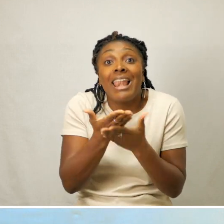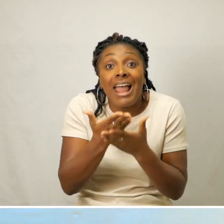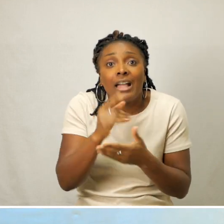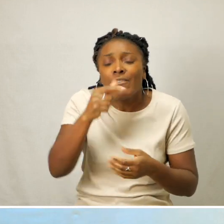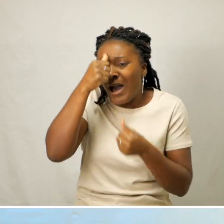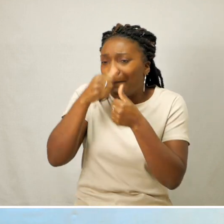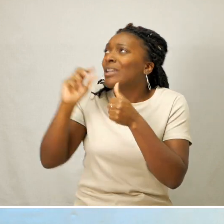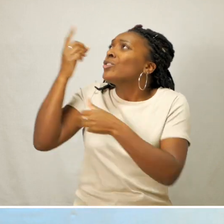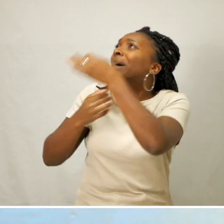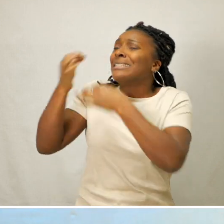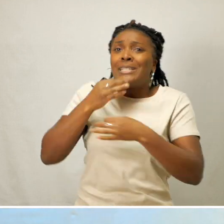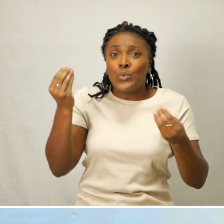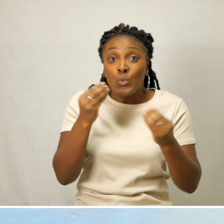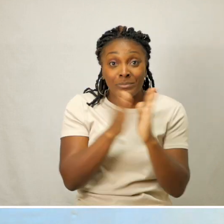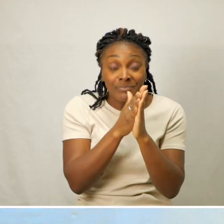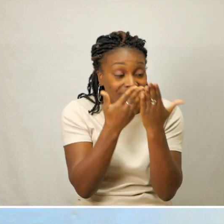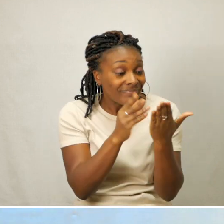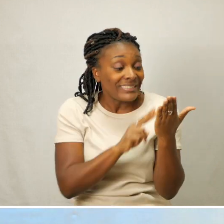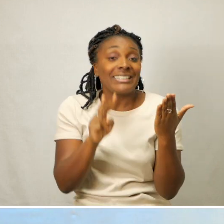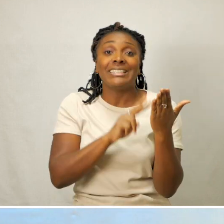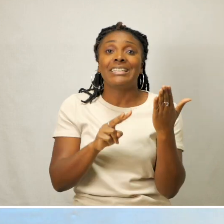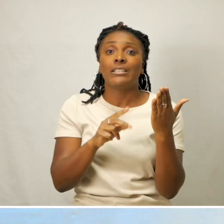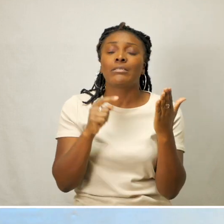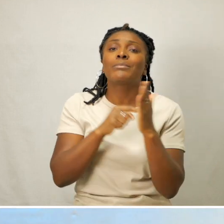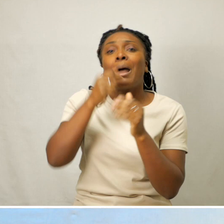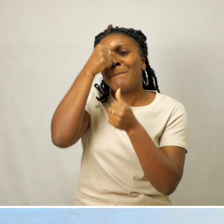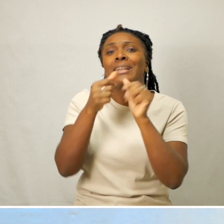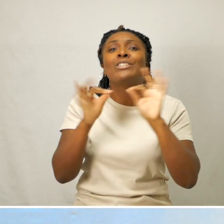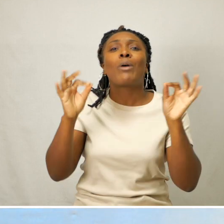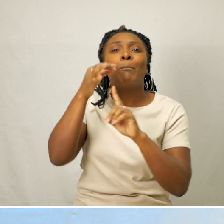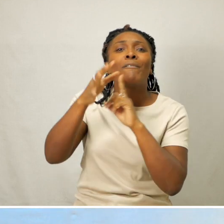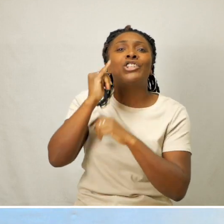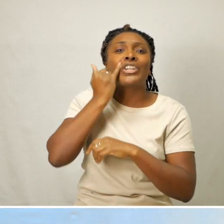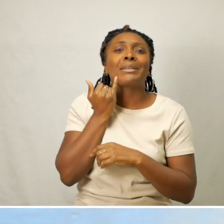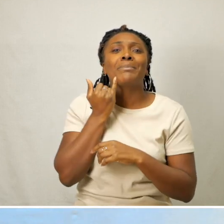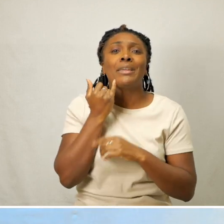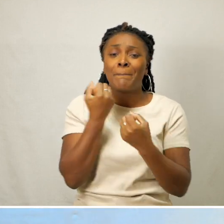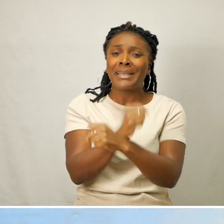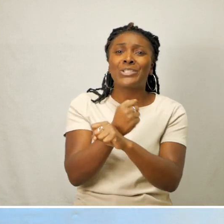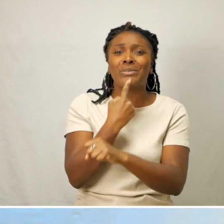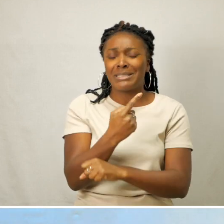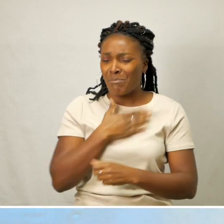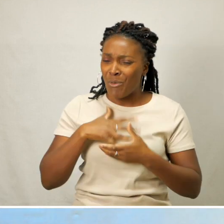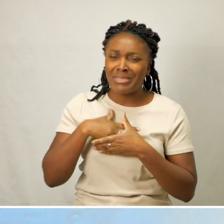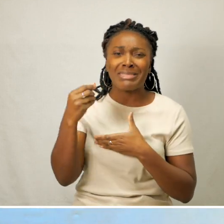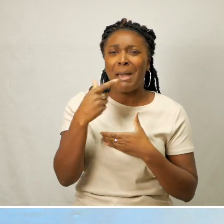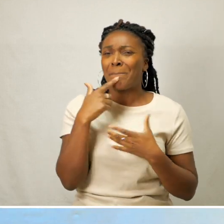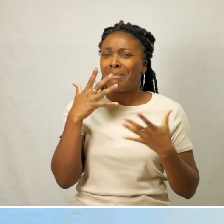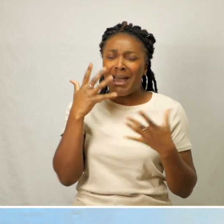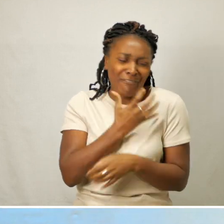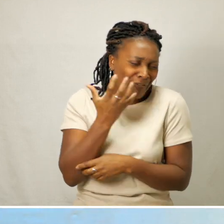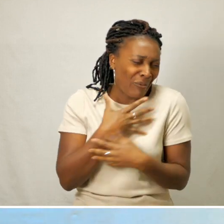rappeler ce que Dieu nous a dit. On a ce prophète Jérémie en prison qui va dire « Ah, mon âme est dans l'amertume, dans l'absinthe et dans le